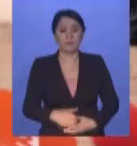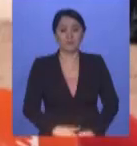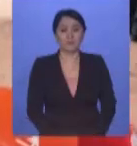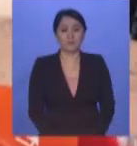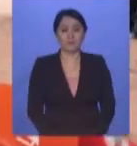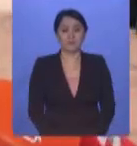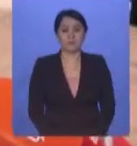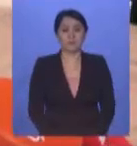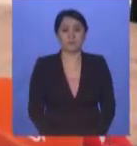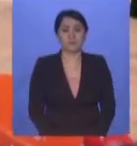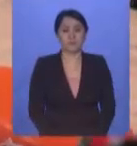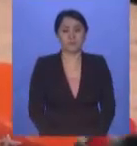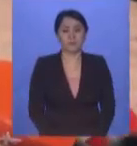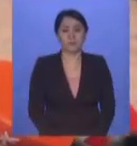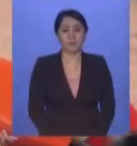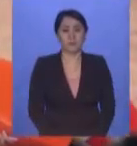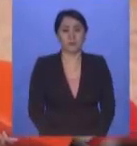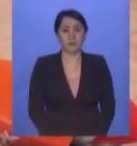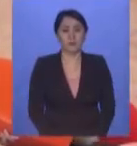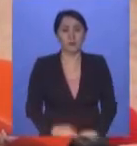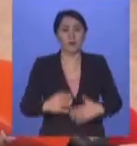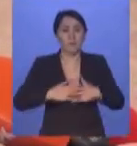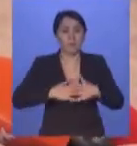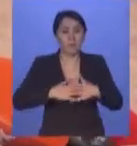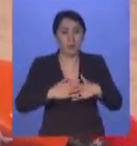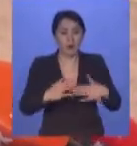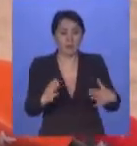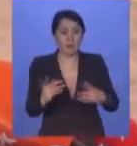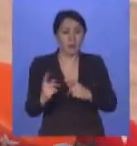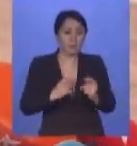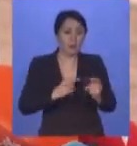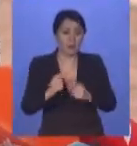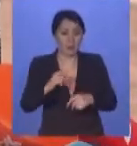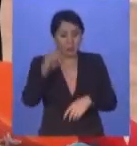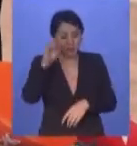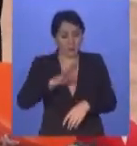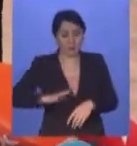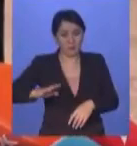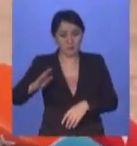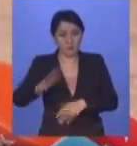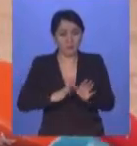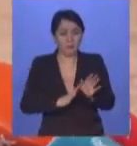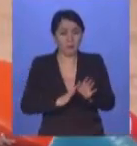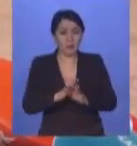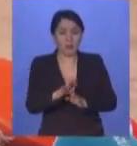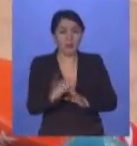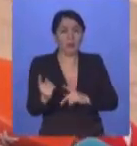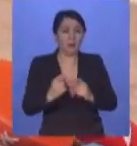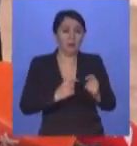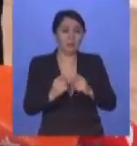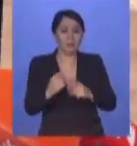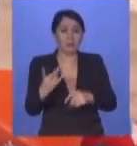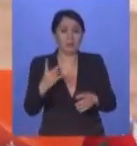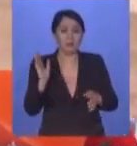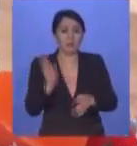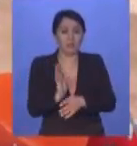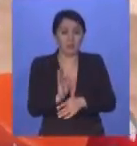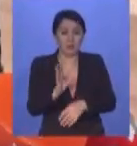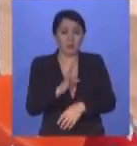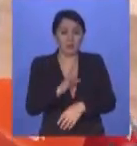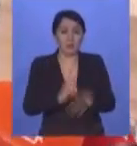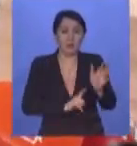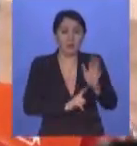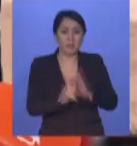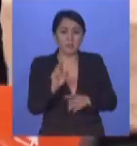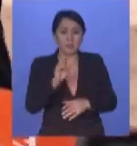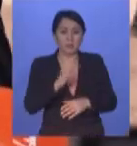вот президенту, президент дал поручение. Ауқымды жұмыс мемлекет басшысының арқасында жүзеге асырылды. Президентіміз тиісті тапсырма берді. Іскер